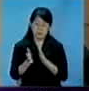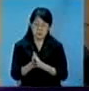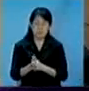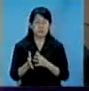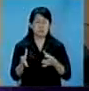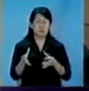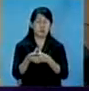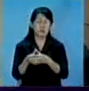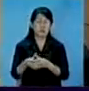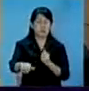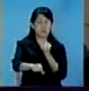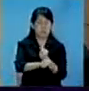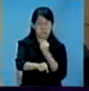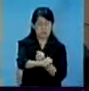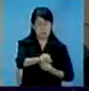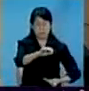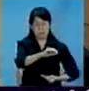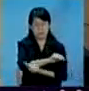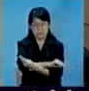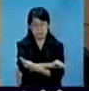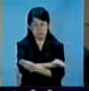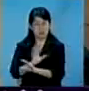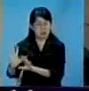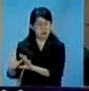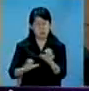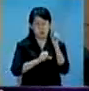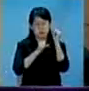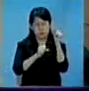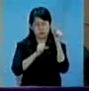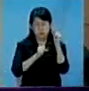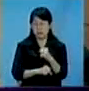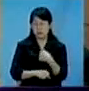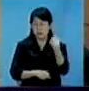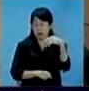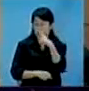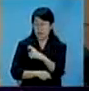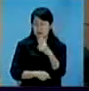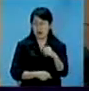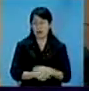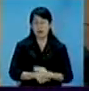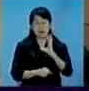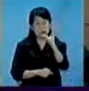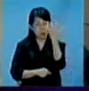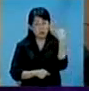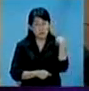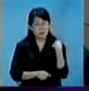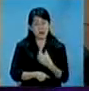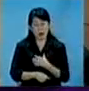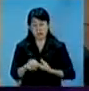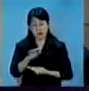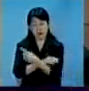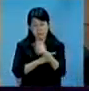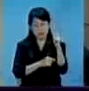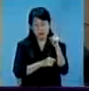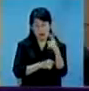ในโลกนี้ครับมีใครจ้างคนไปตายบ้างถ้าจ้างได้ผมจะขอจ้างนายสุเท